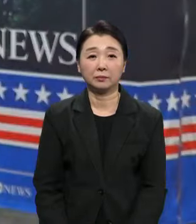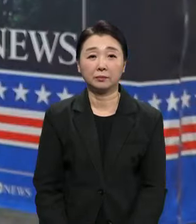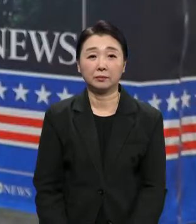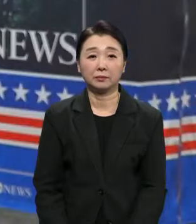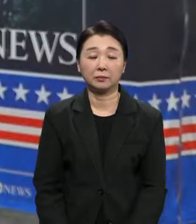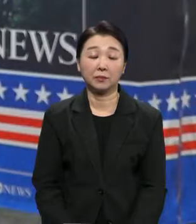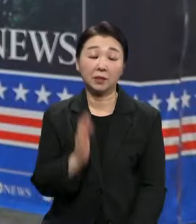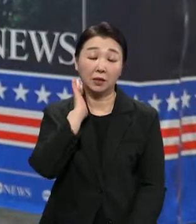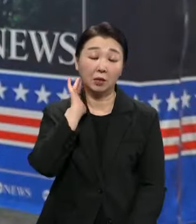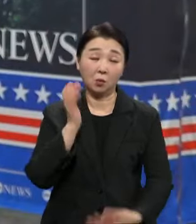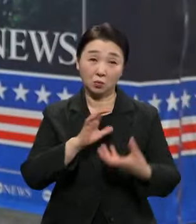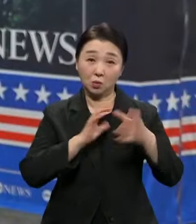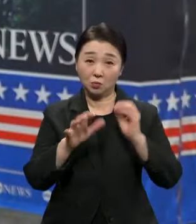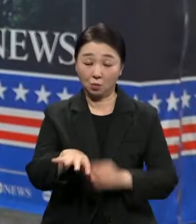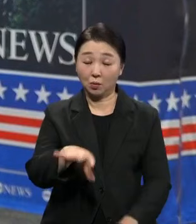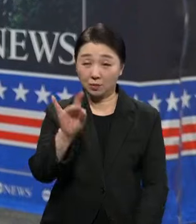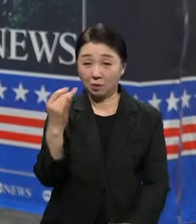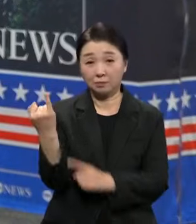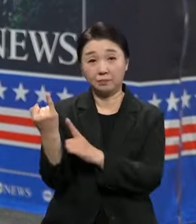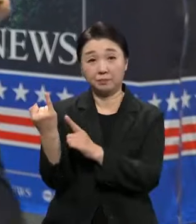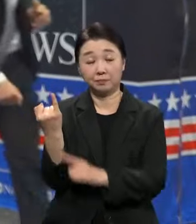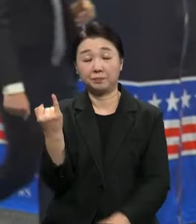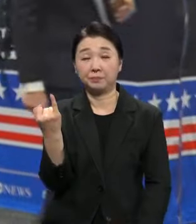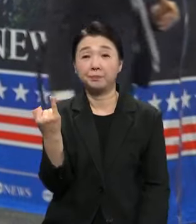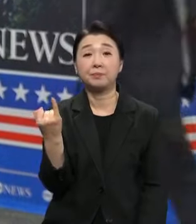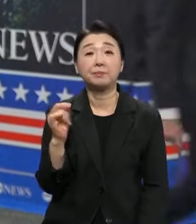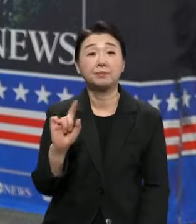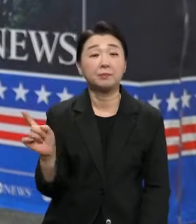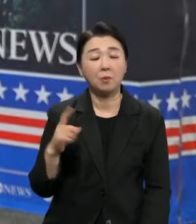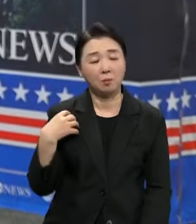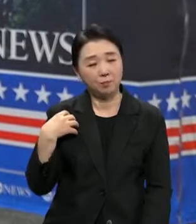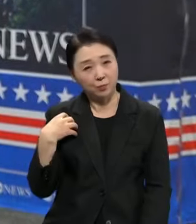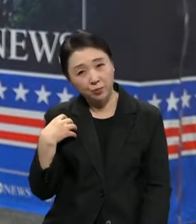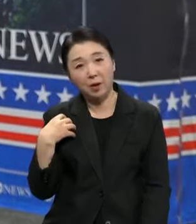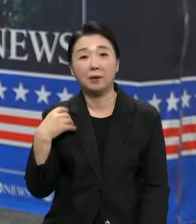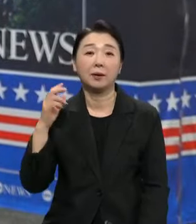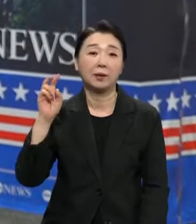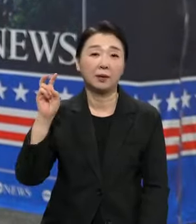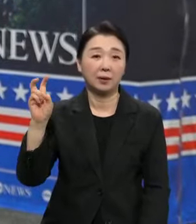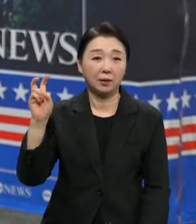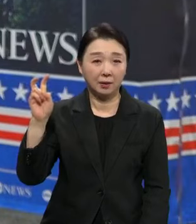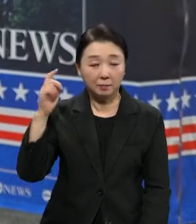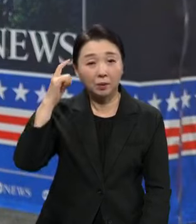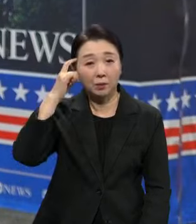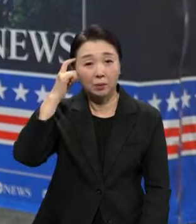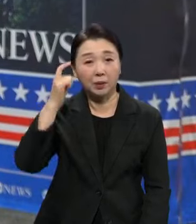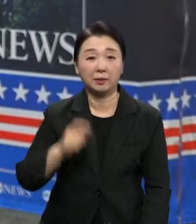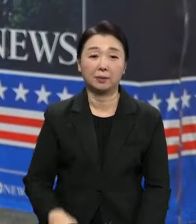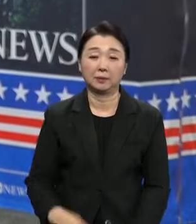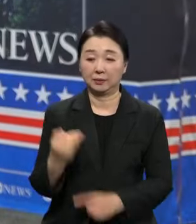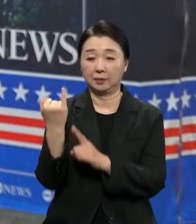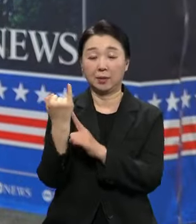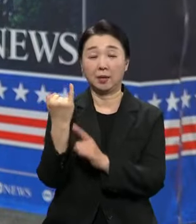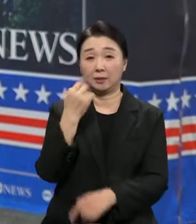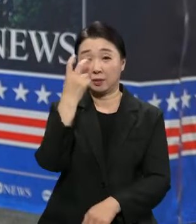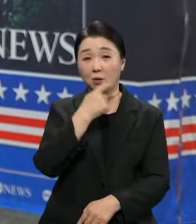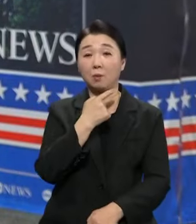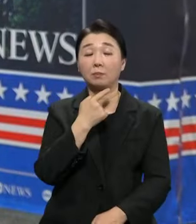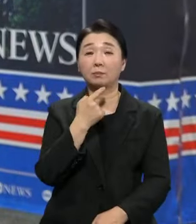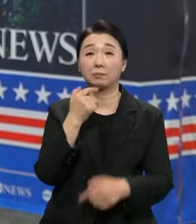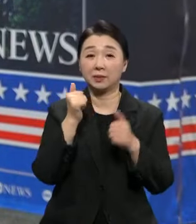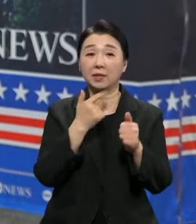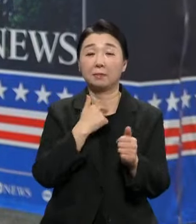네, 대선 토론은 처음인 해리스가 상대적으로 더 부담이 클 거란 분석이 많습니다. 해리스는 검사 출신